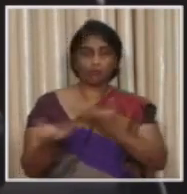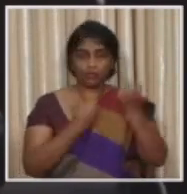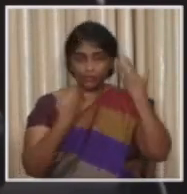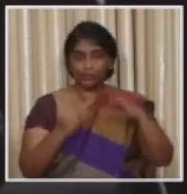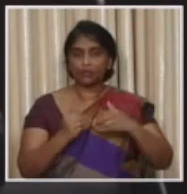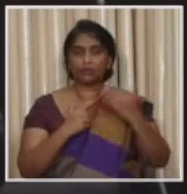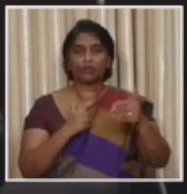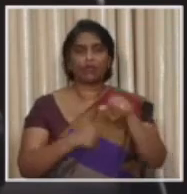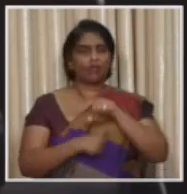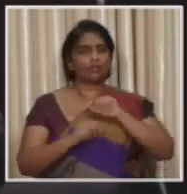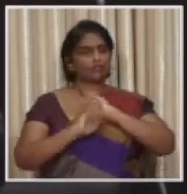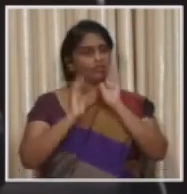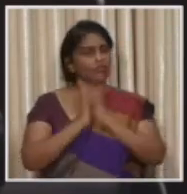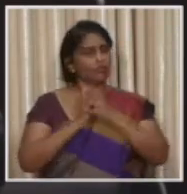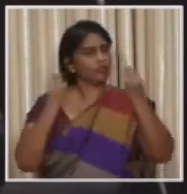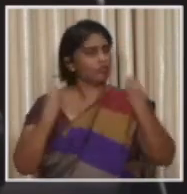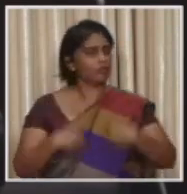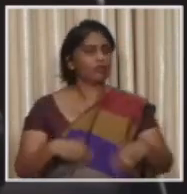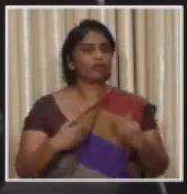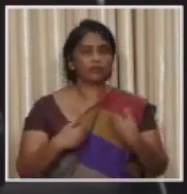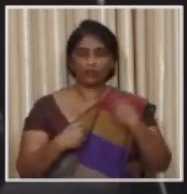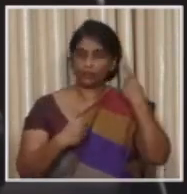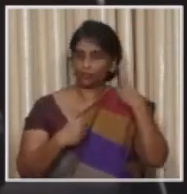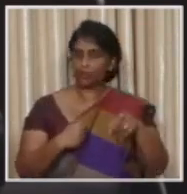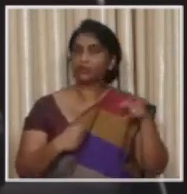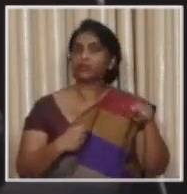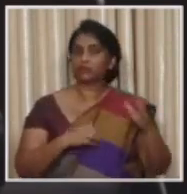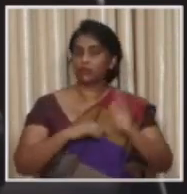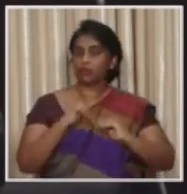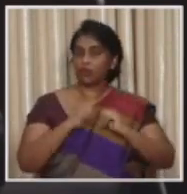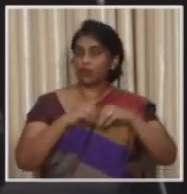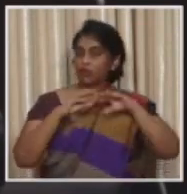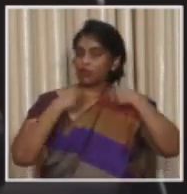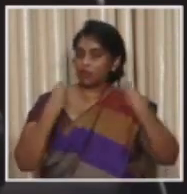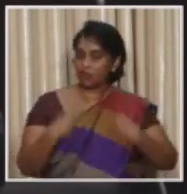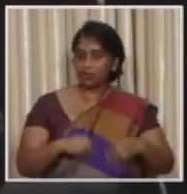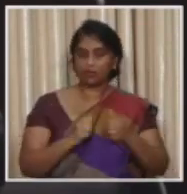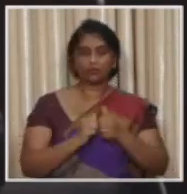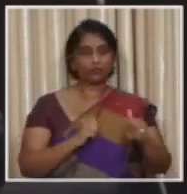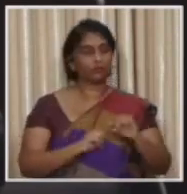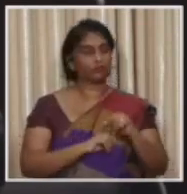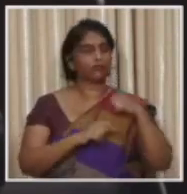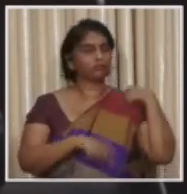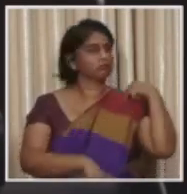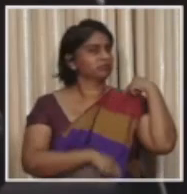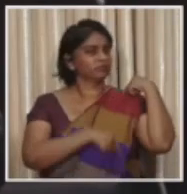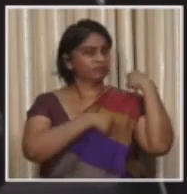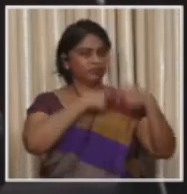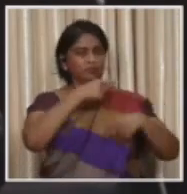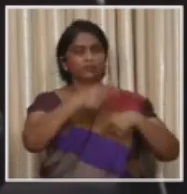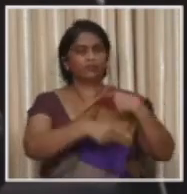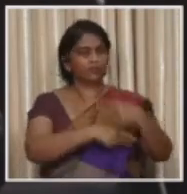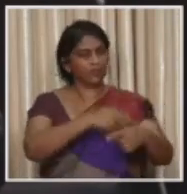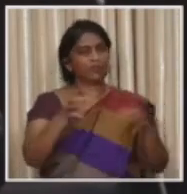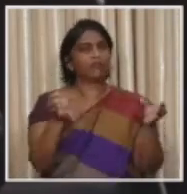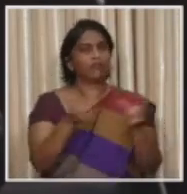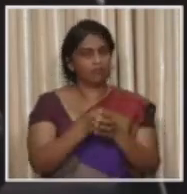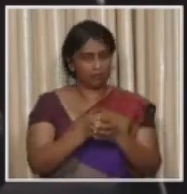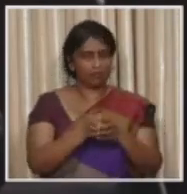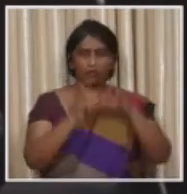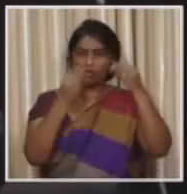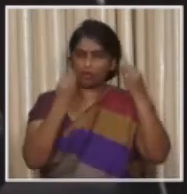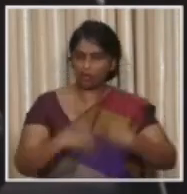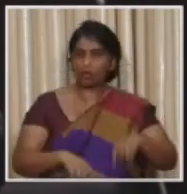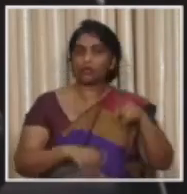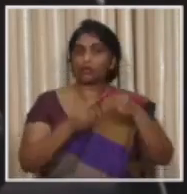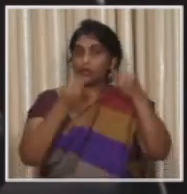ඒ ආයතන සියල්ල කඩන් වැටෙනවා. ඒ නිසා මේ කඩන් වැටීම කඩන් වැටෙන්නේ චක්‍රයක් විදිහට කණ්ඩායමක්මයි කඩන් වැටෙන්නේ.